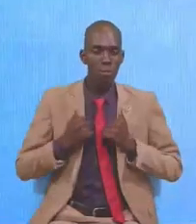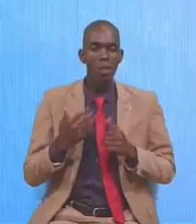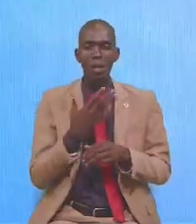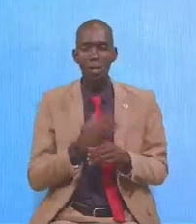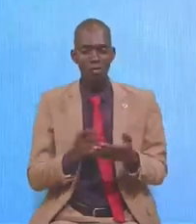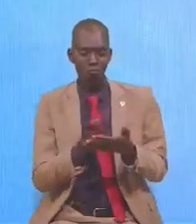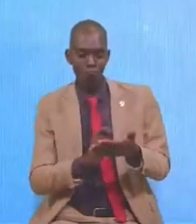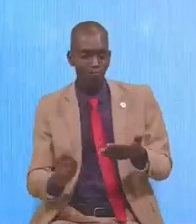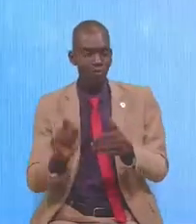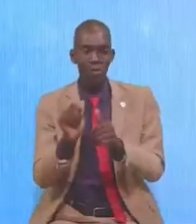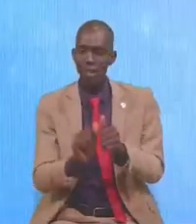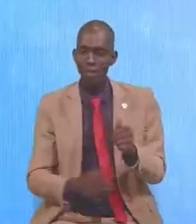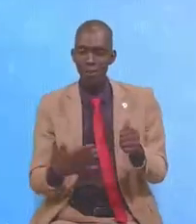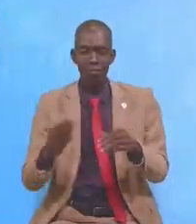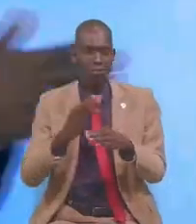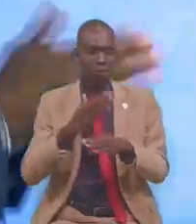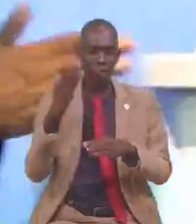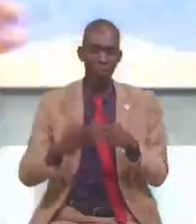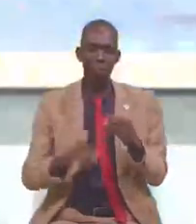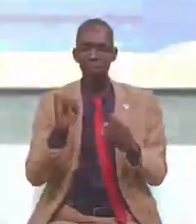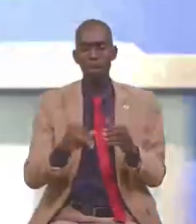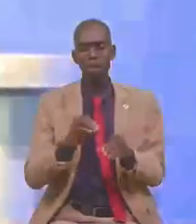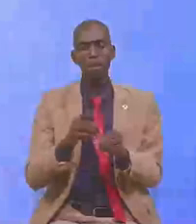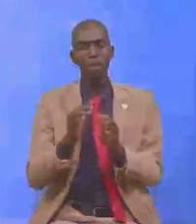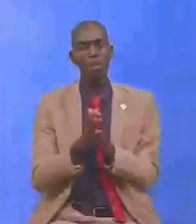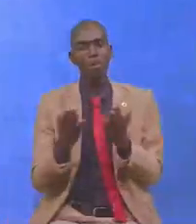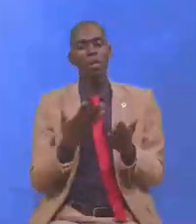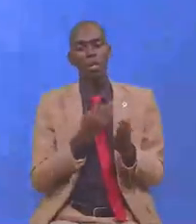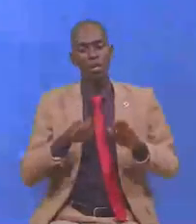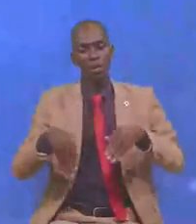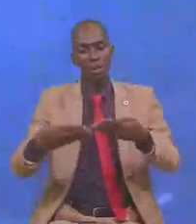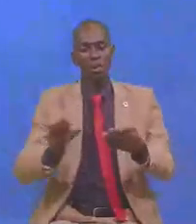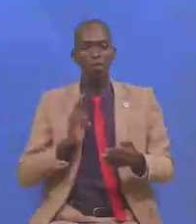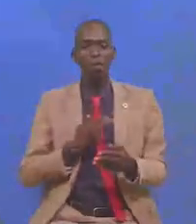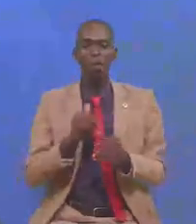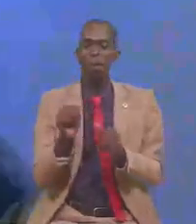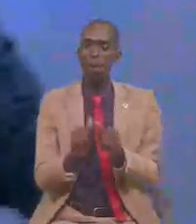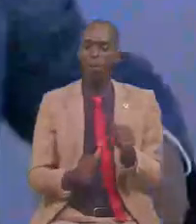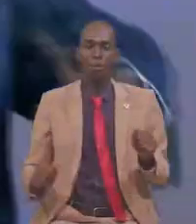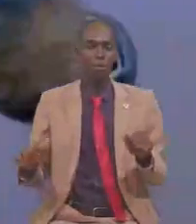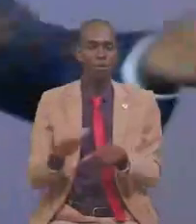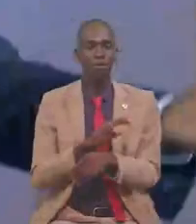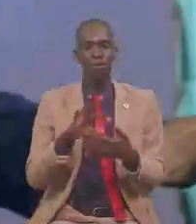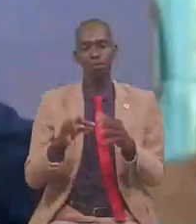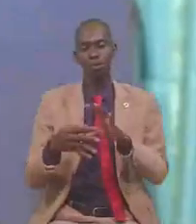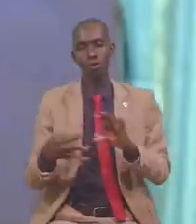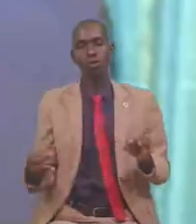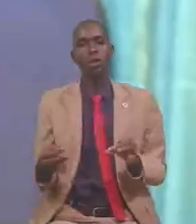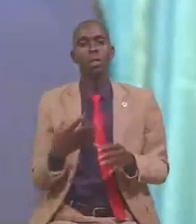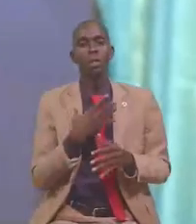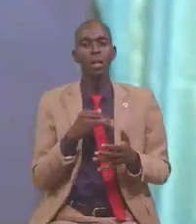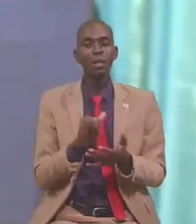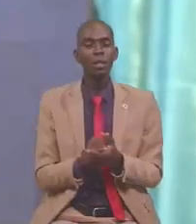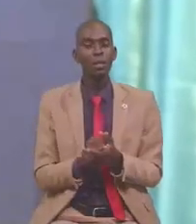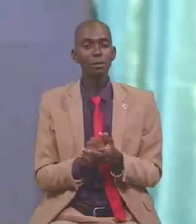il est minutieux dans tous ses rapports et nous donne le rapport. Et Marc simplement